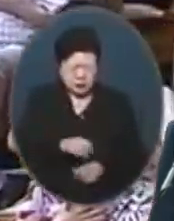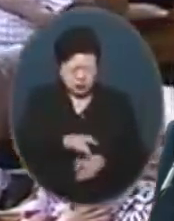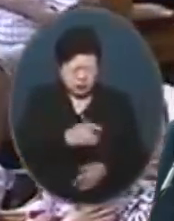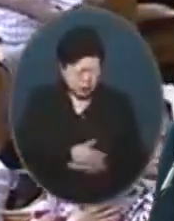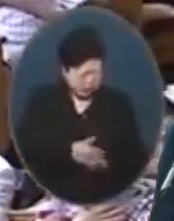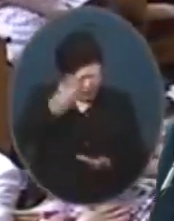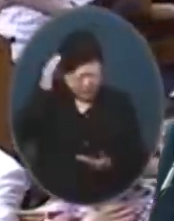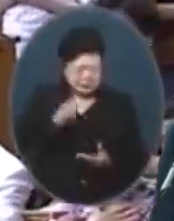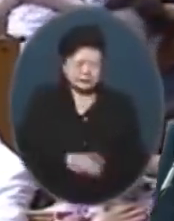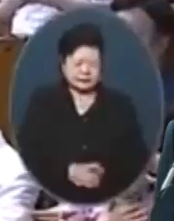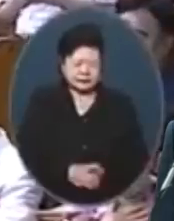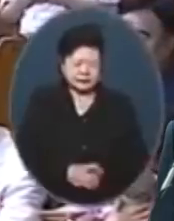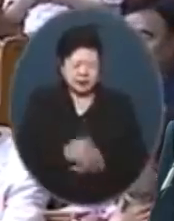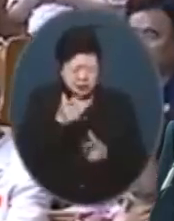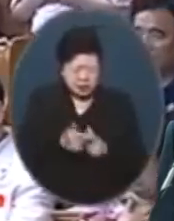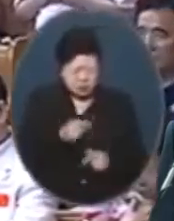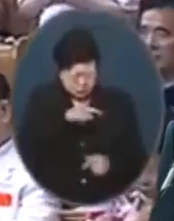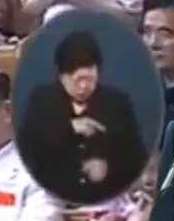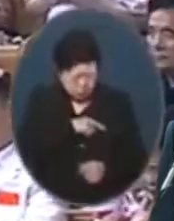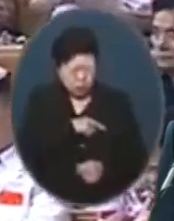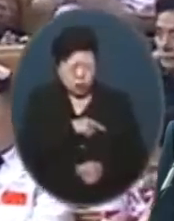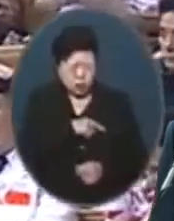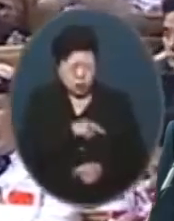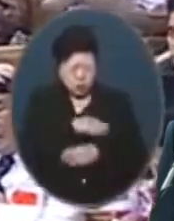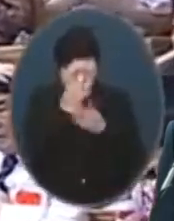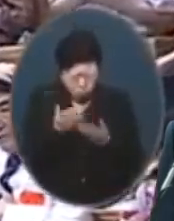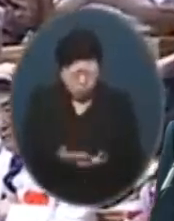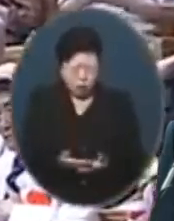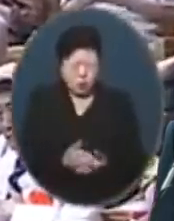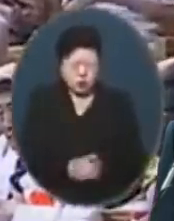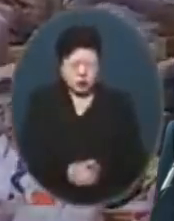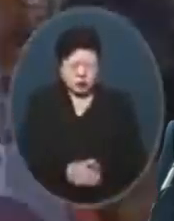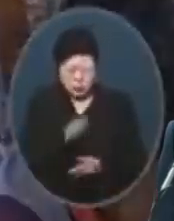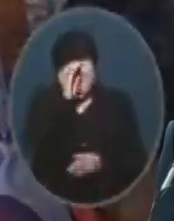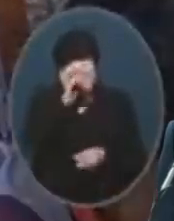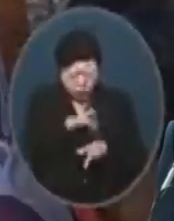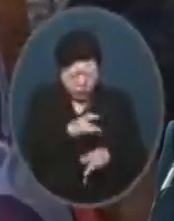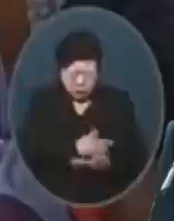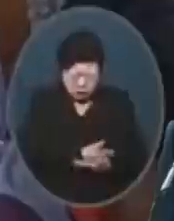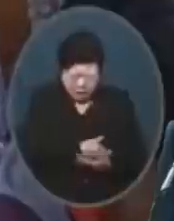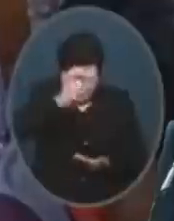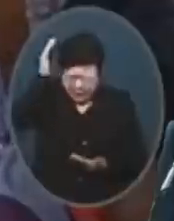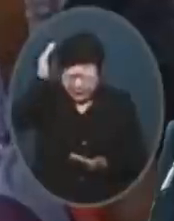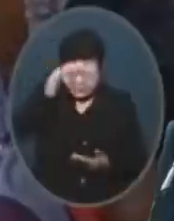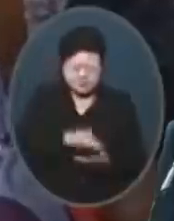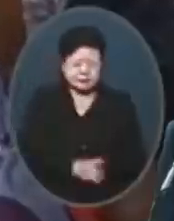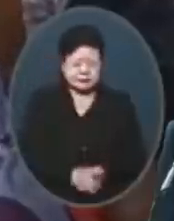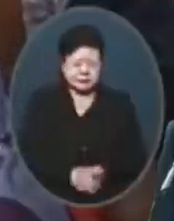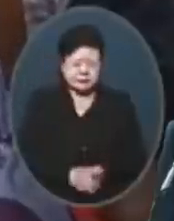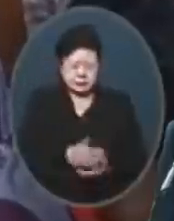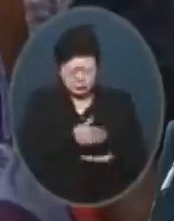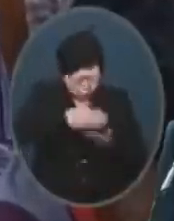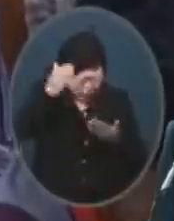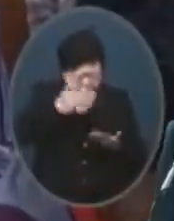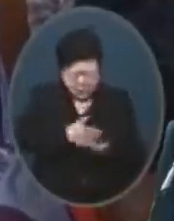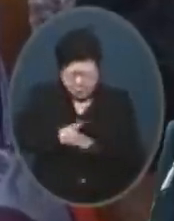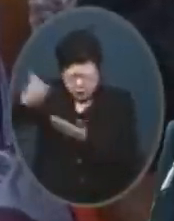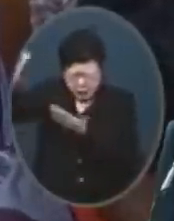물러가라. 예수님 이름으로 모든 병은 물러갈지어다.